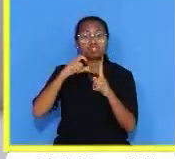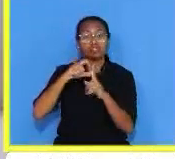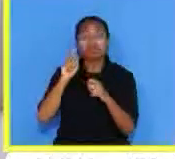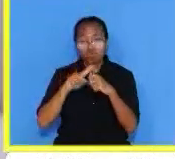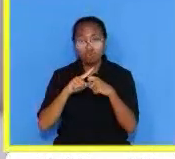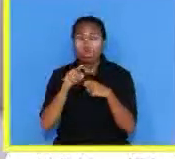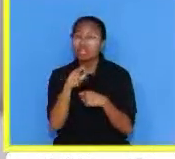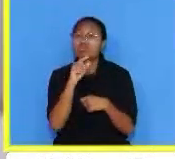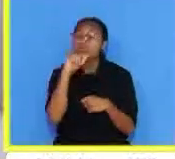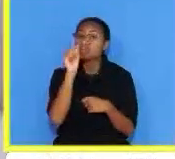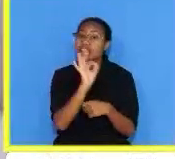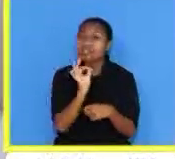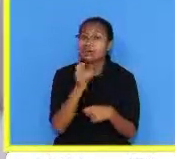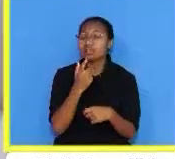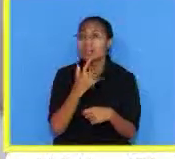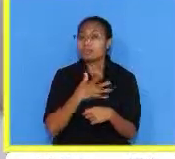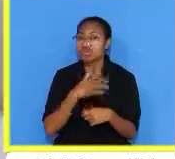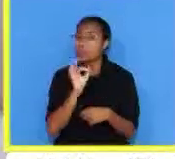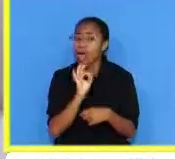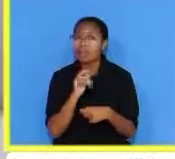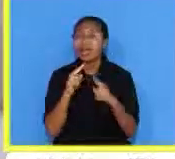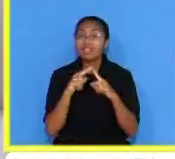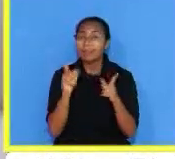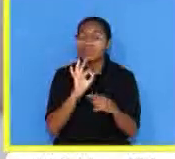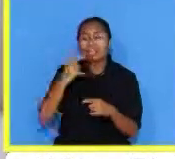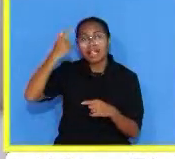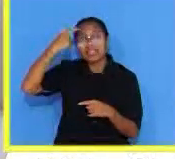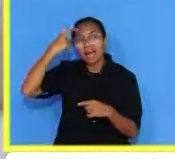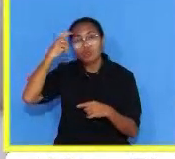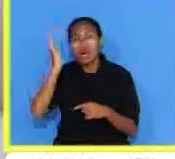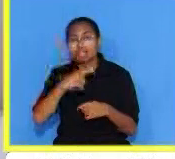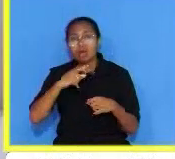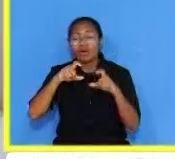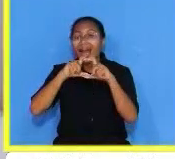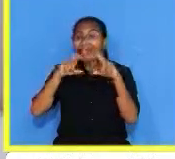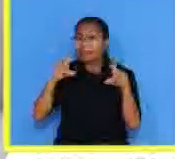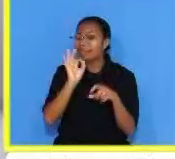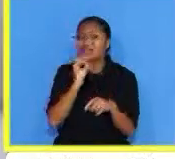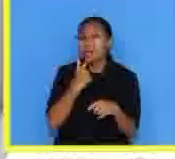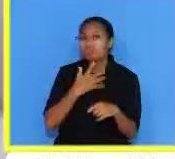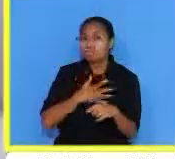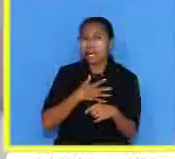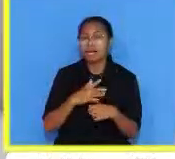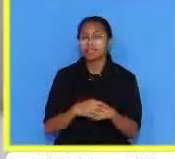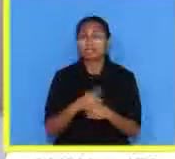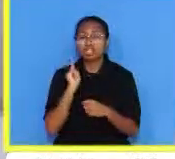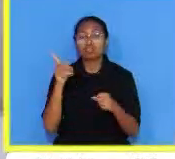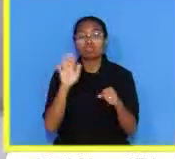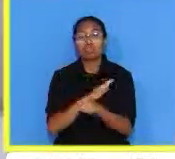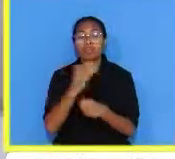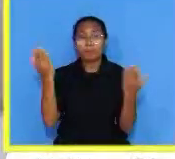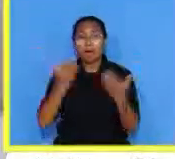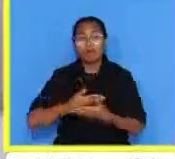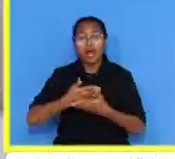sebetulnya bukan tidak punya ya, tapi mungkin tidak tahu atau KTP yang tidak punya. Jadi cukup membawa